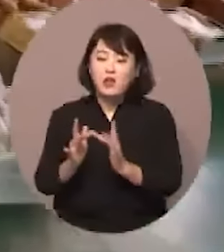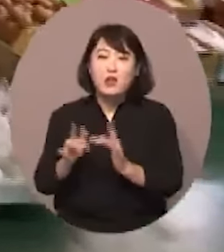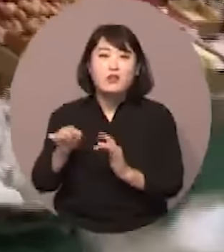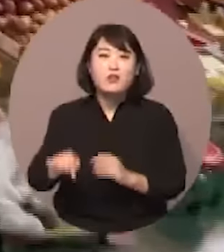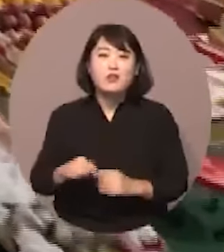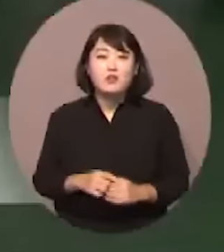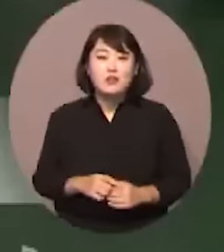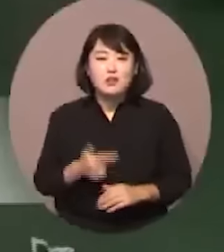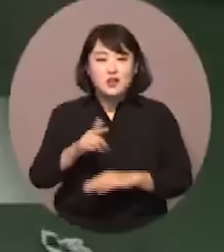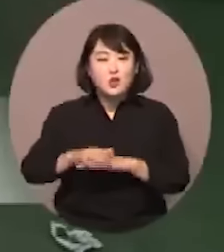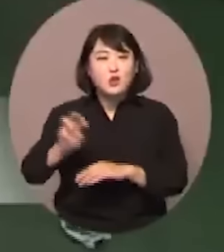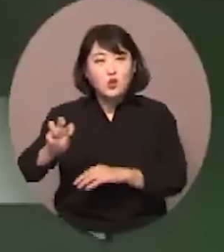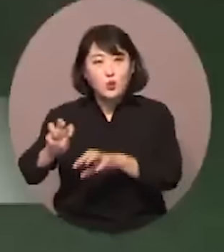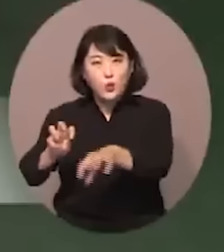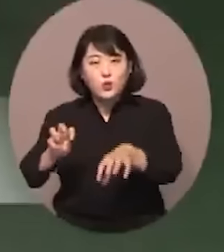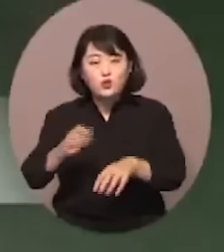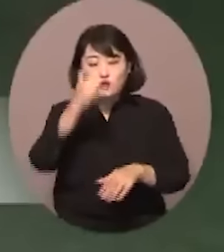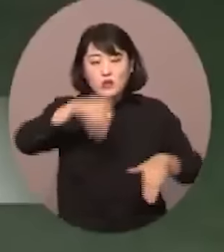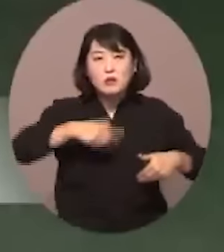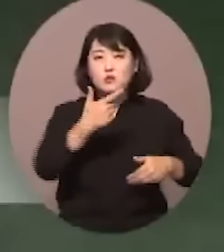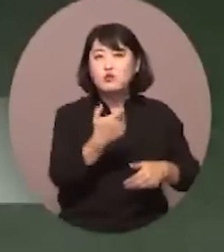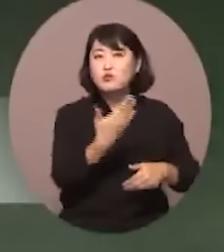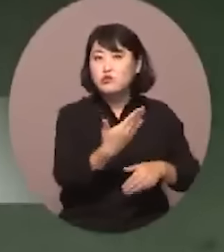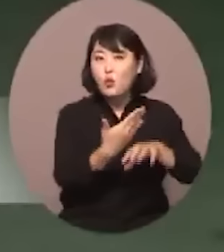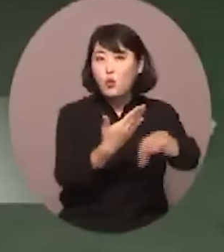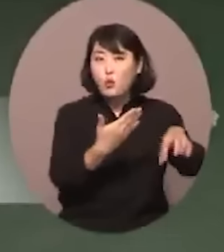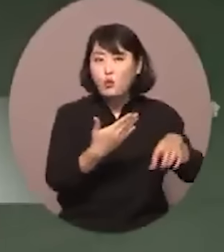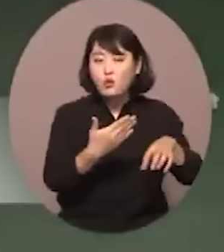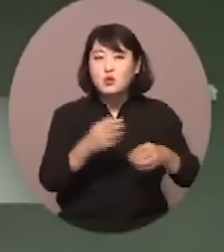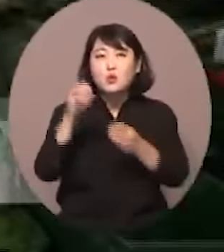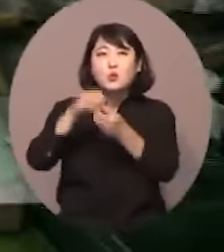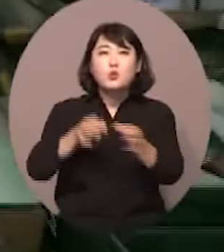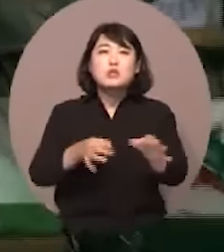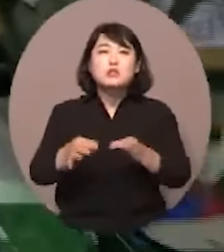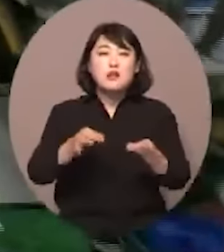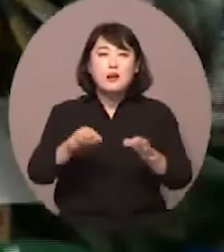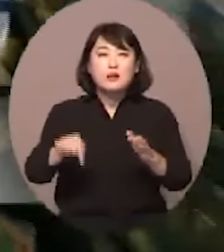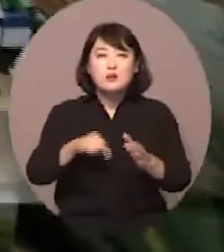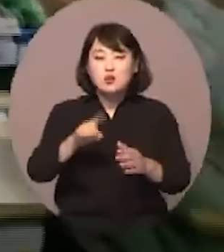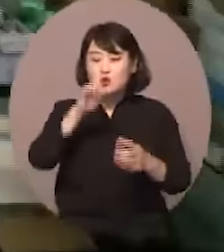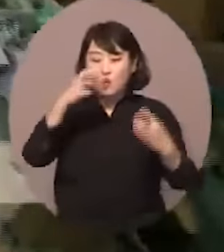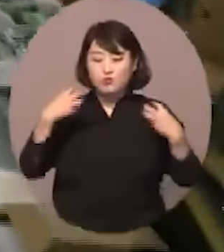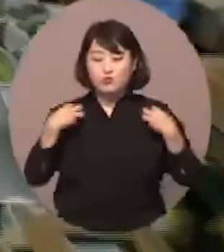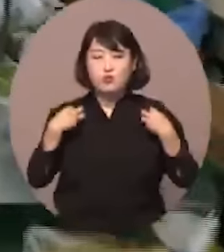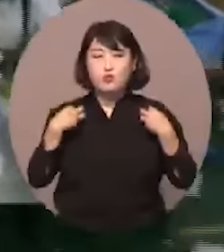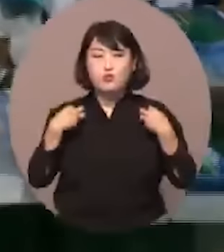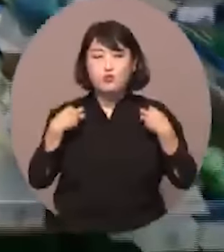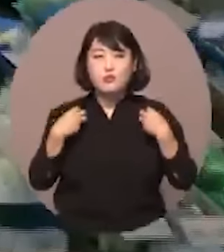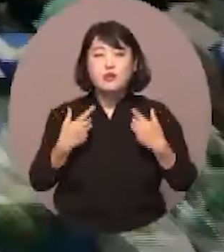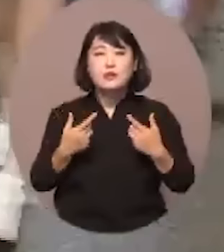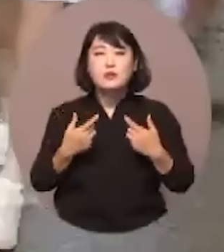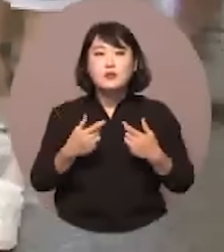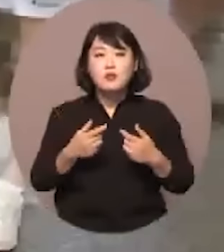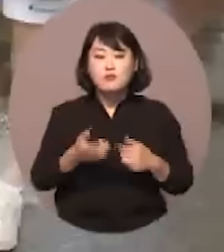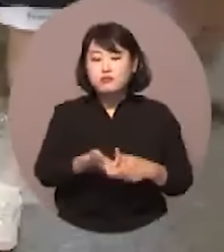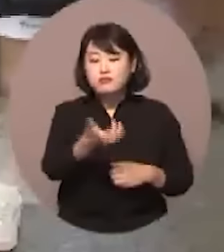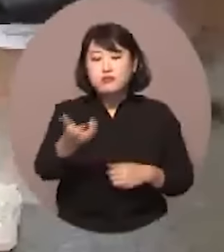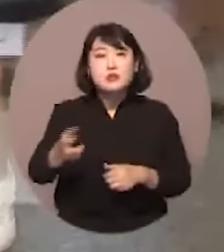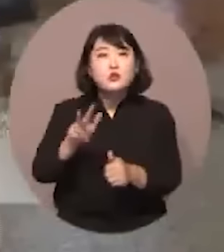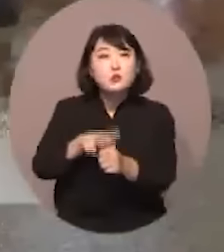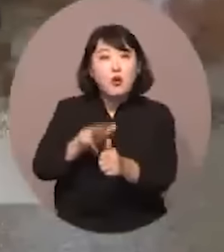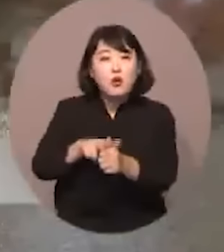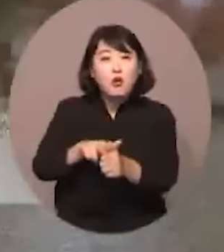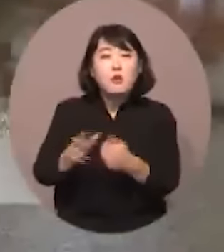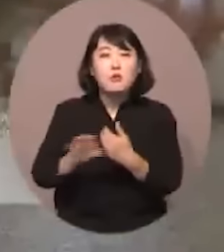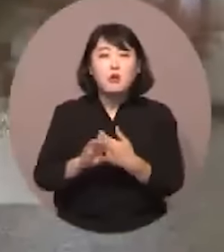충남 69곳 등 도시와 농촌 곳곳에서 운영 중인 전통시장이 정부의 이동장터와 손잡으면 더 많은